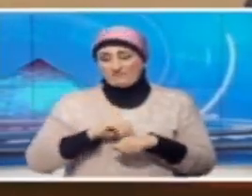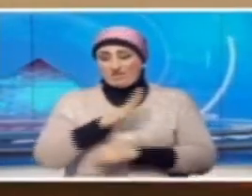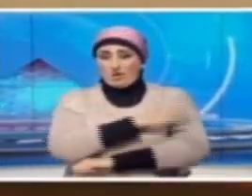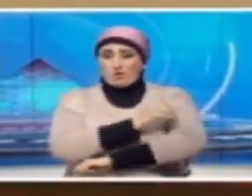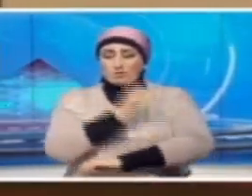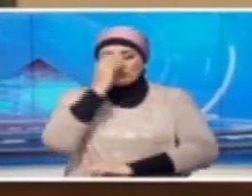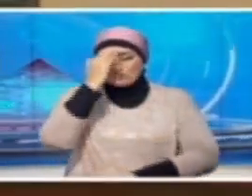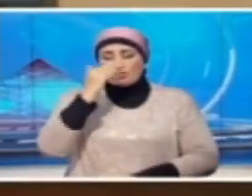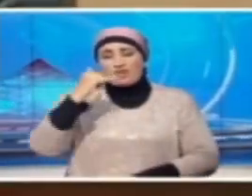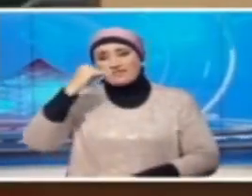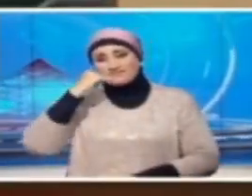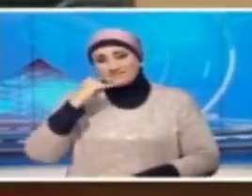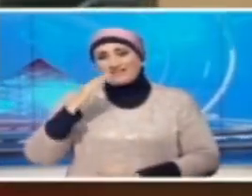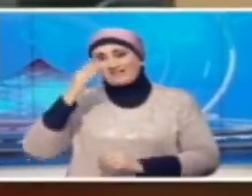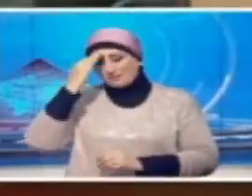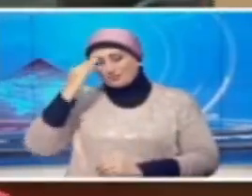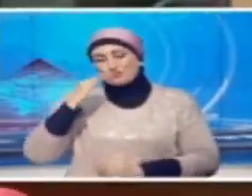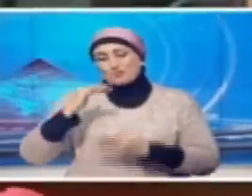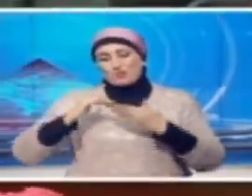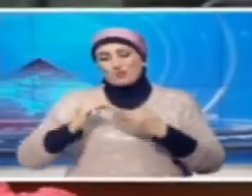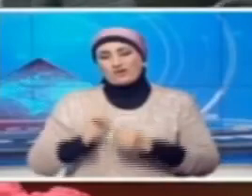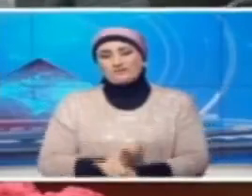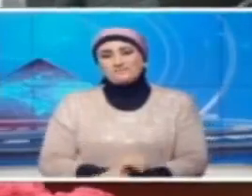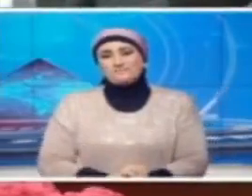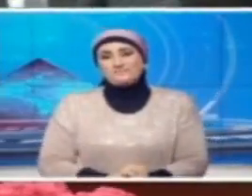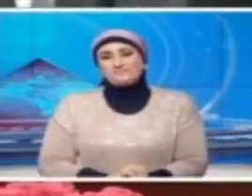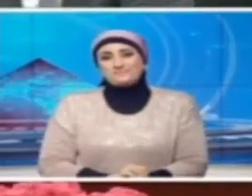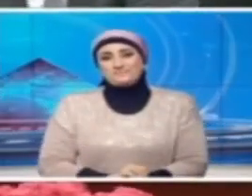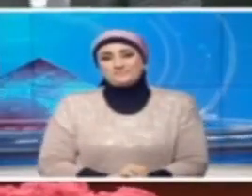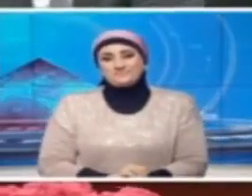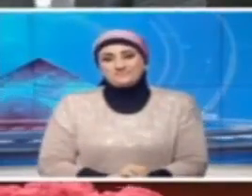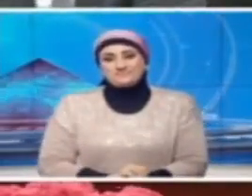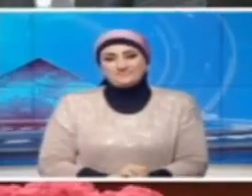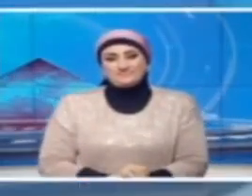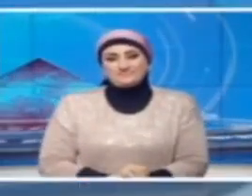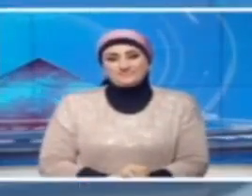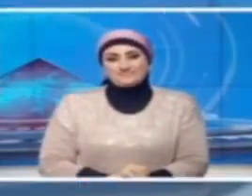المصري للشؤون الخارجية كنت معنا هاتفيا، شكرا جزيلا لك.